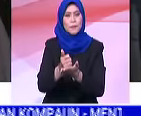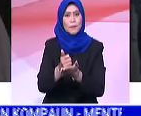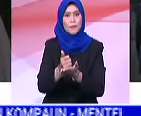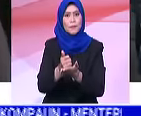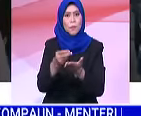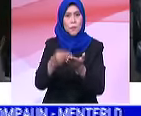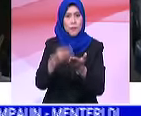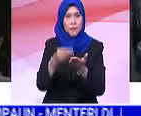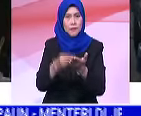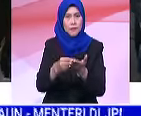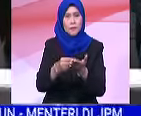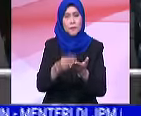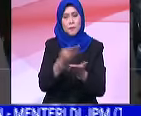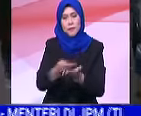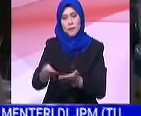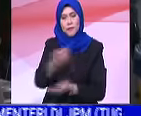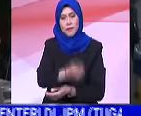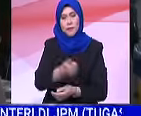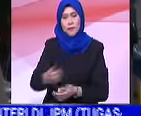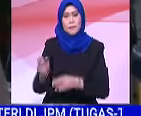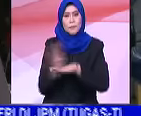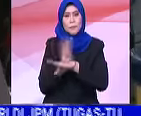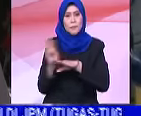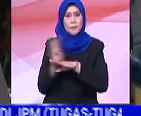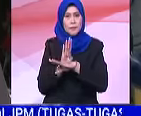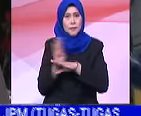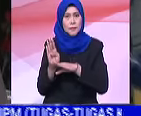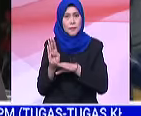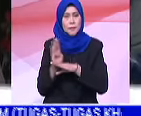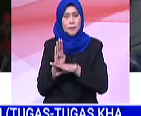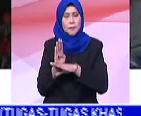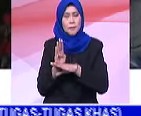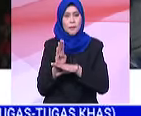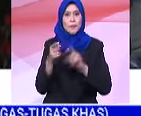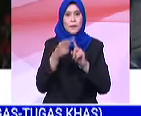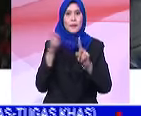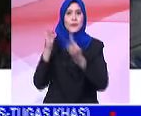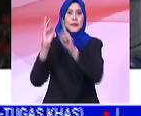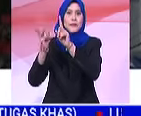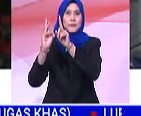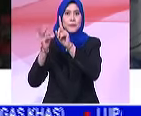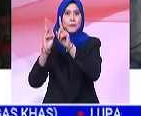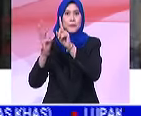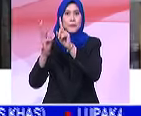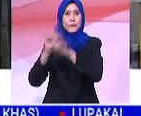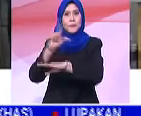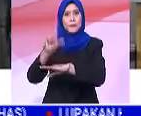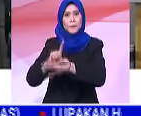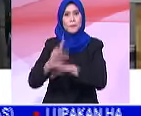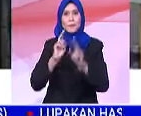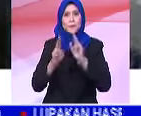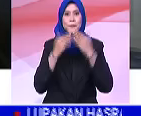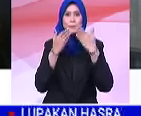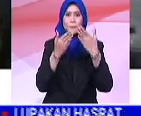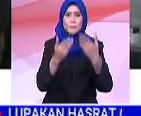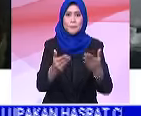segi kewangan untuk membeli peralatan untuk perniagaan ini daripada Jabatan Kebajikan Labuan. Saya ucapkan ribuan